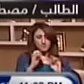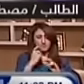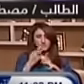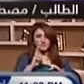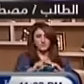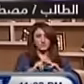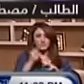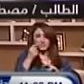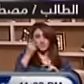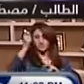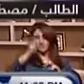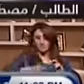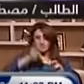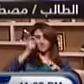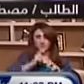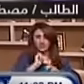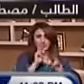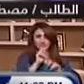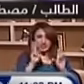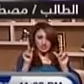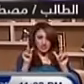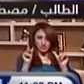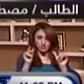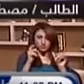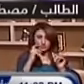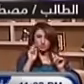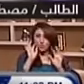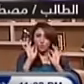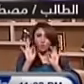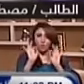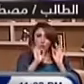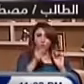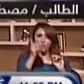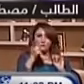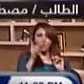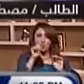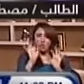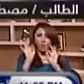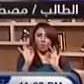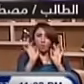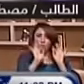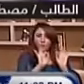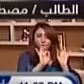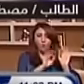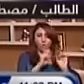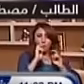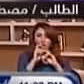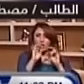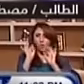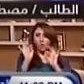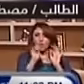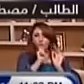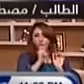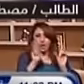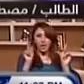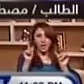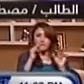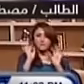ان الشخصيات اللي قدامنا في التلفزيون كل ما اقلب هي كل يوم جايز بيتنقلوا، يعني بيتنقلوا من قنوات